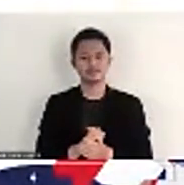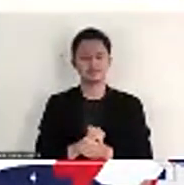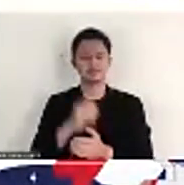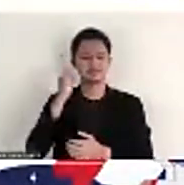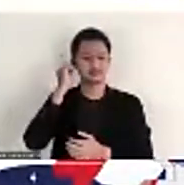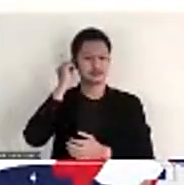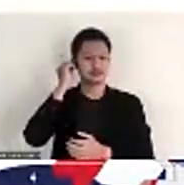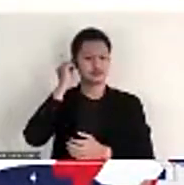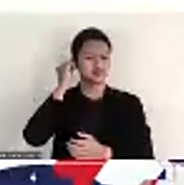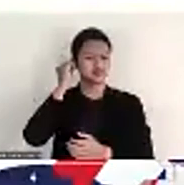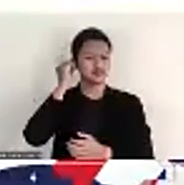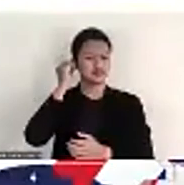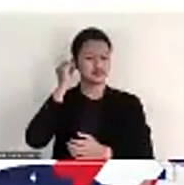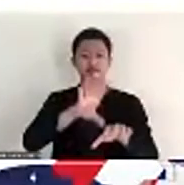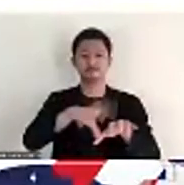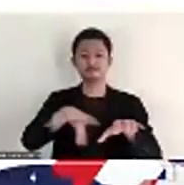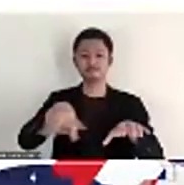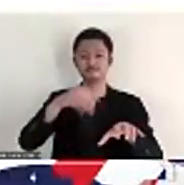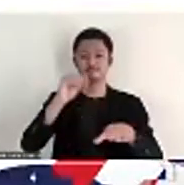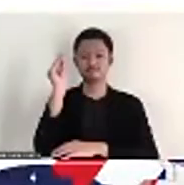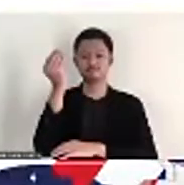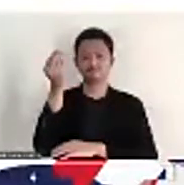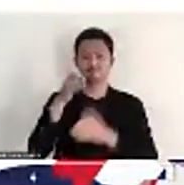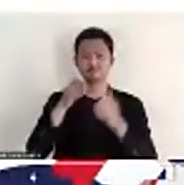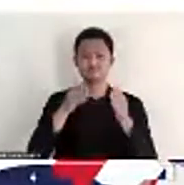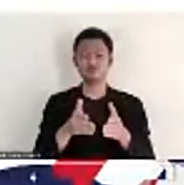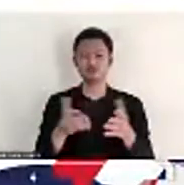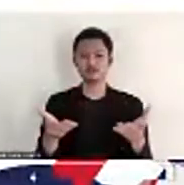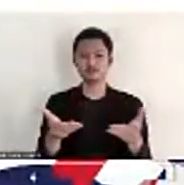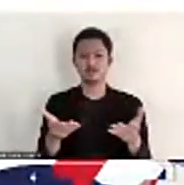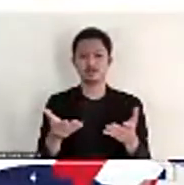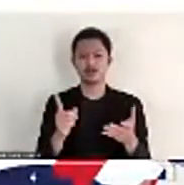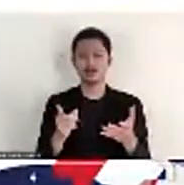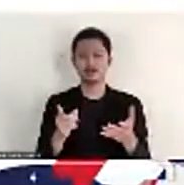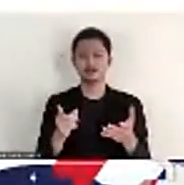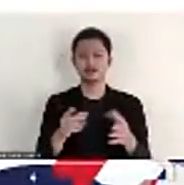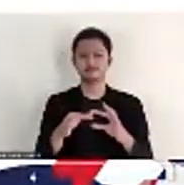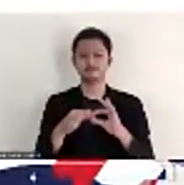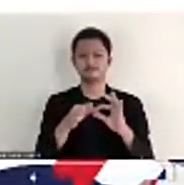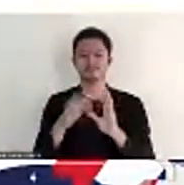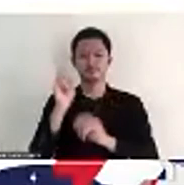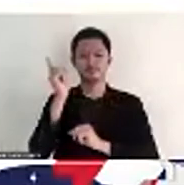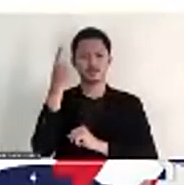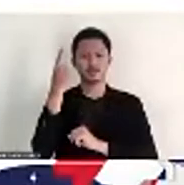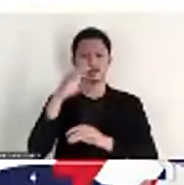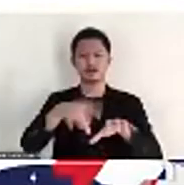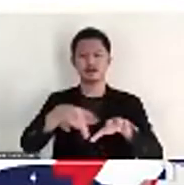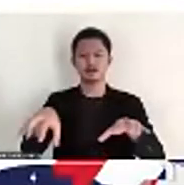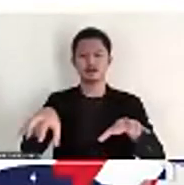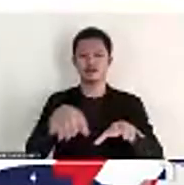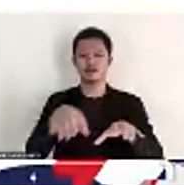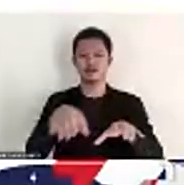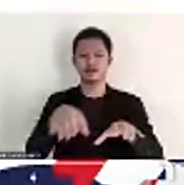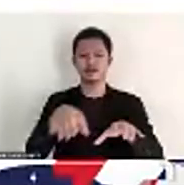kami bekerja di tingkat pusat di Jakarta dan khusus Kami juga akan bekerjasama dengan pemerintah daerah